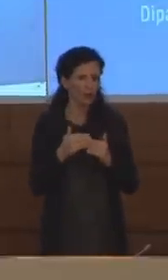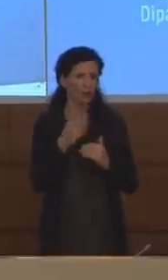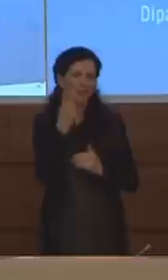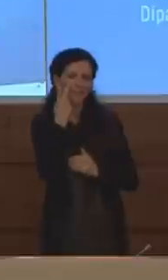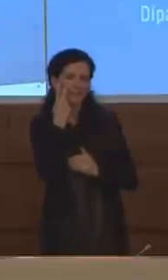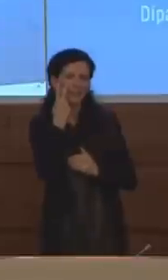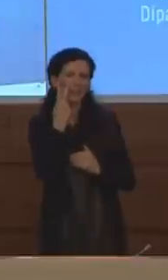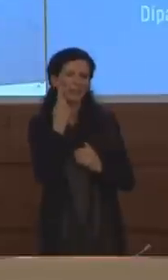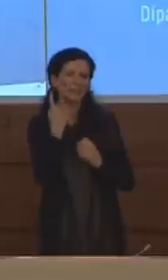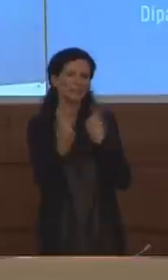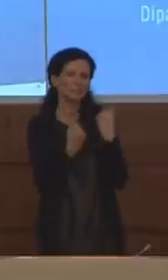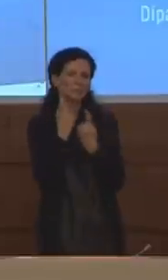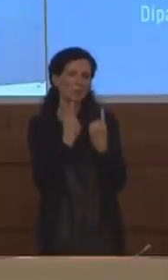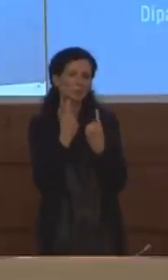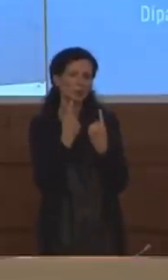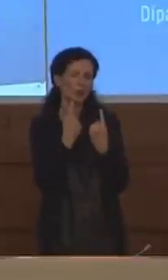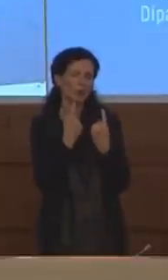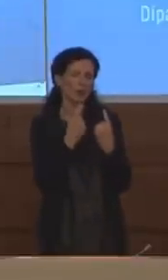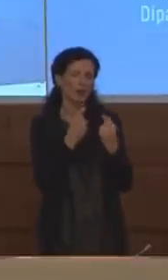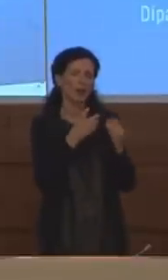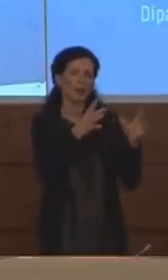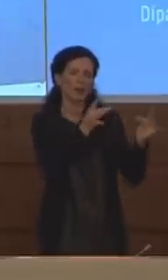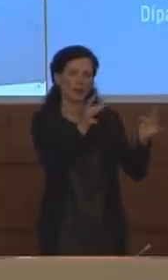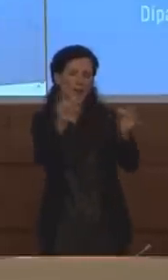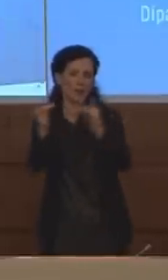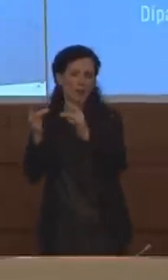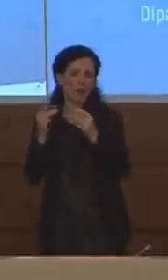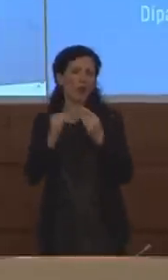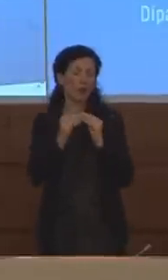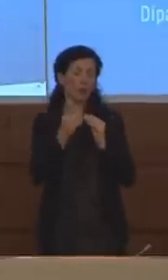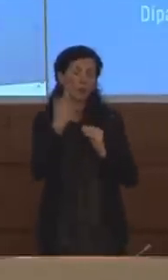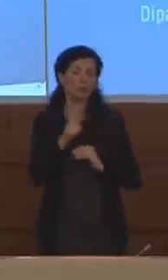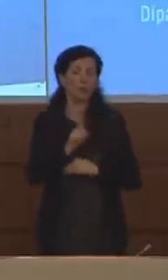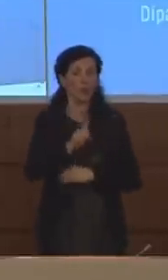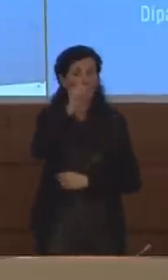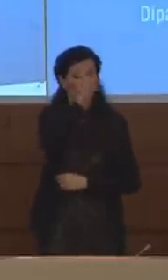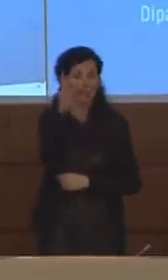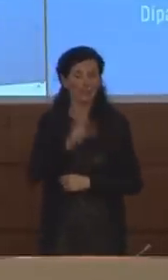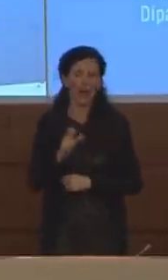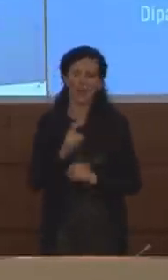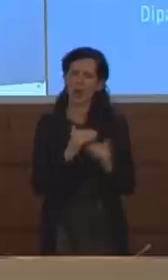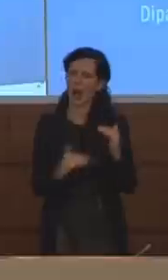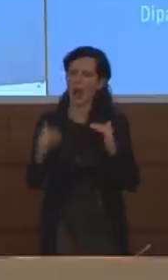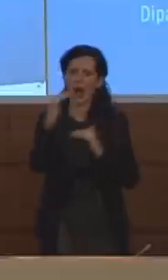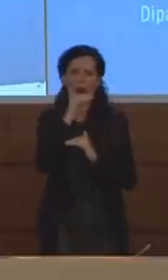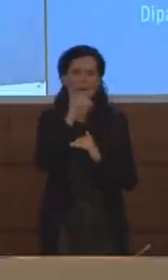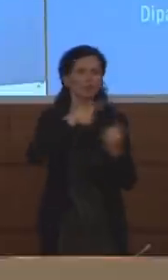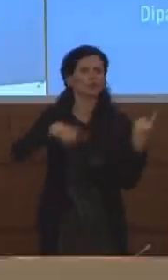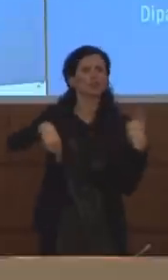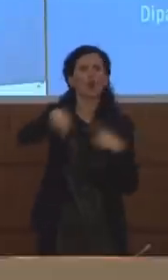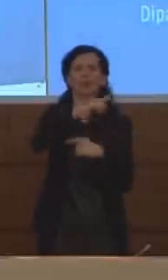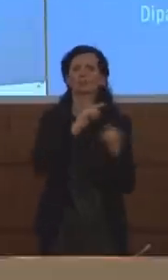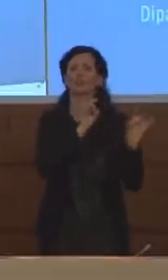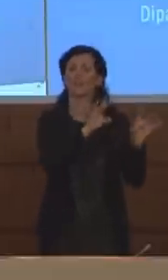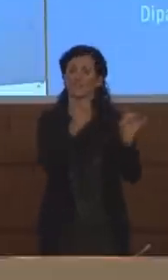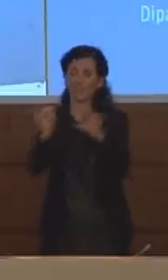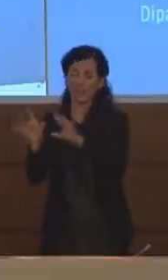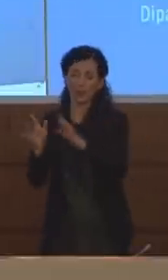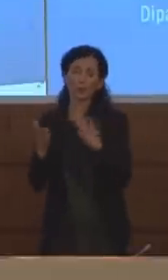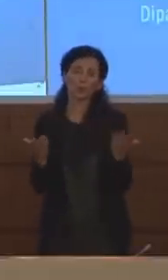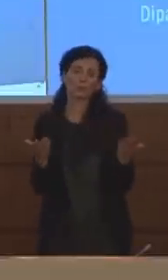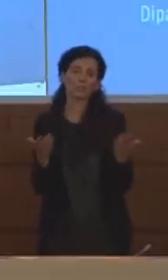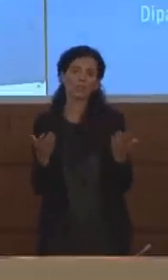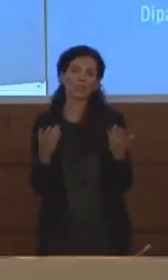l'infezione tenendo conto che sono delle regioni che comunque dove la circolazione è molto elevata e dove anche la densità abitativa e piuttosto elevate quindi questo evidentemente